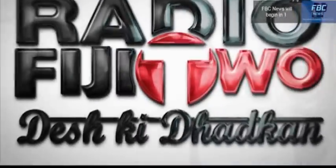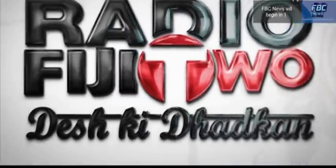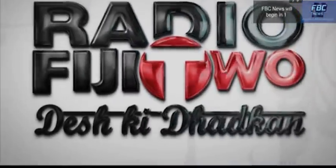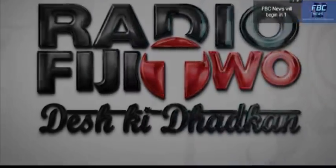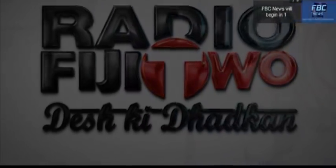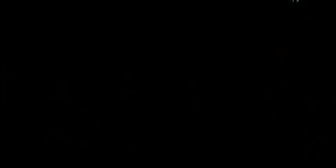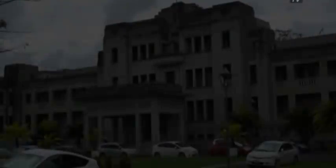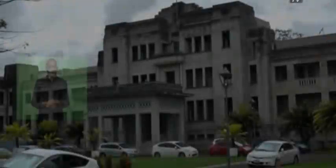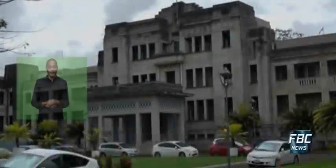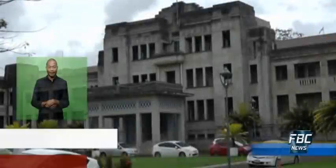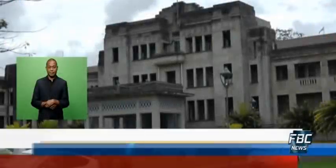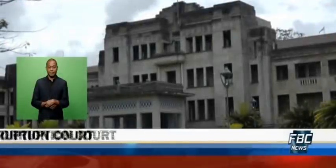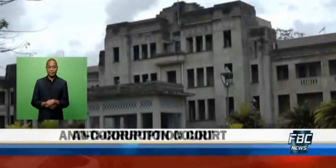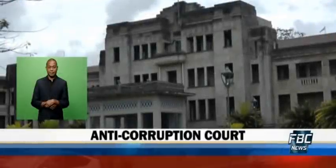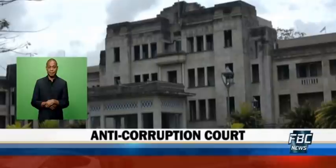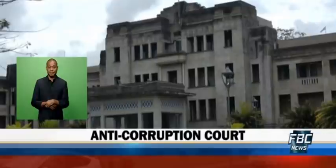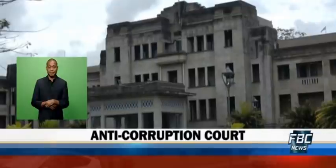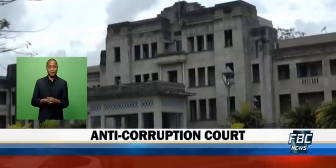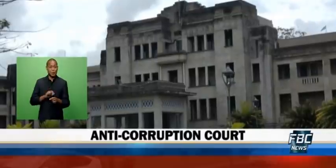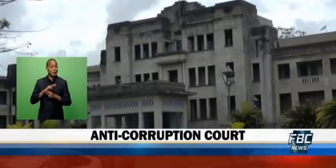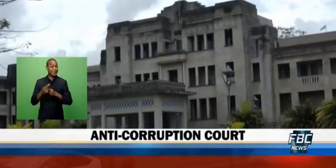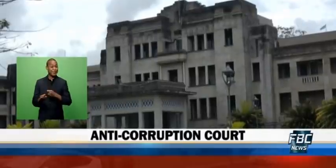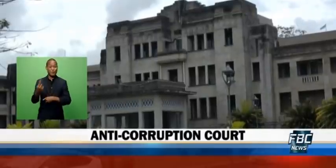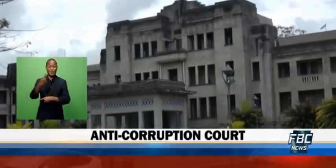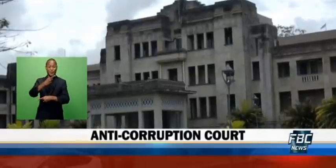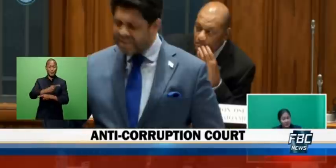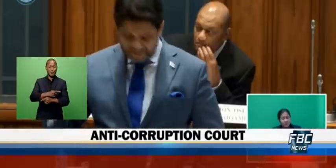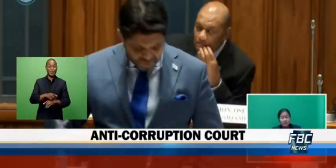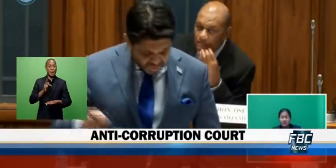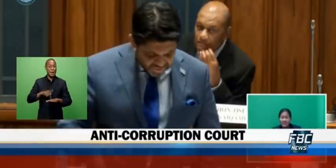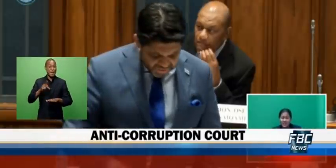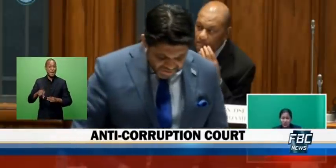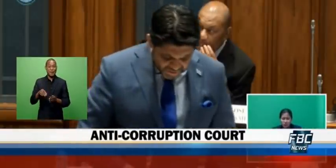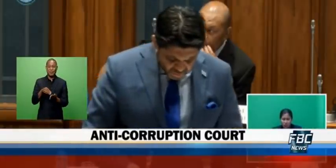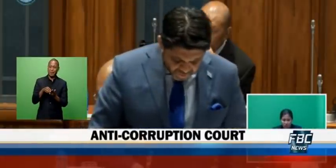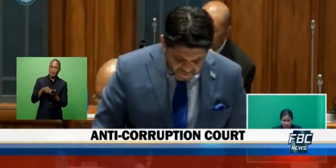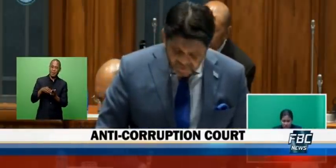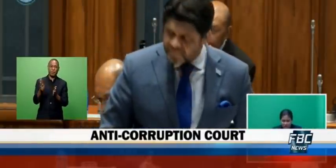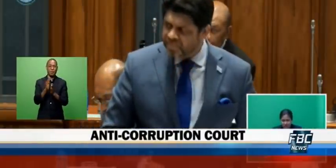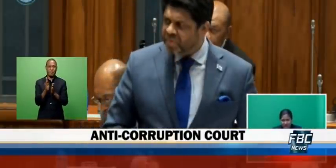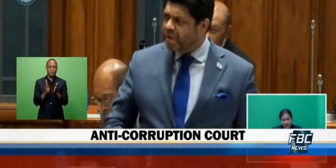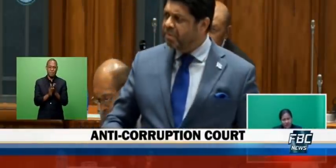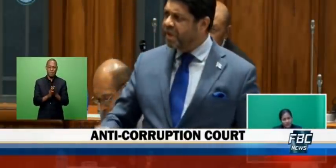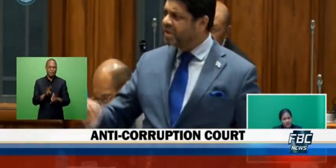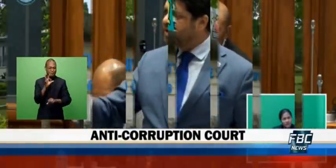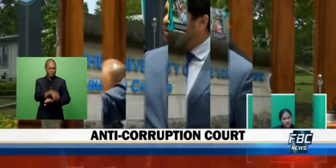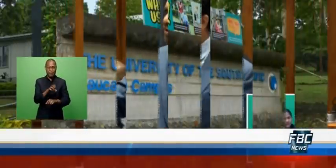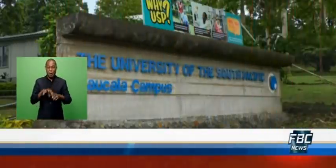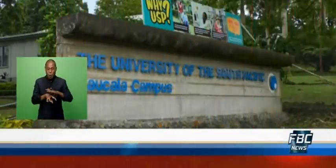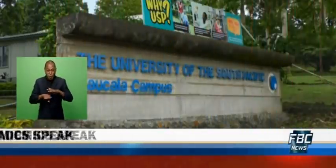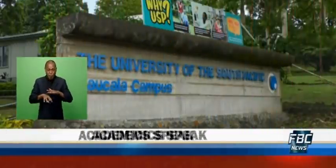फीजी. In the news tonight, Parliament passes bill for anti-corruption court.